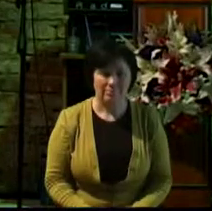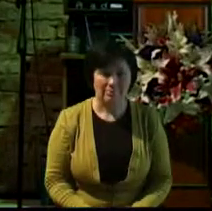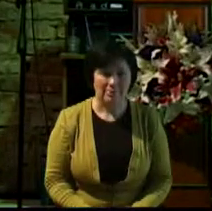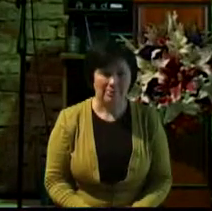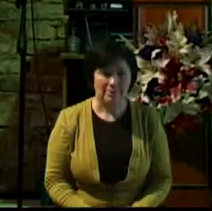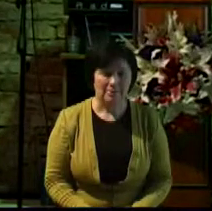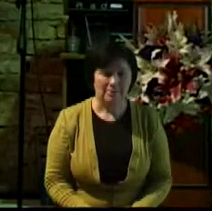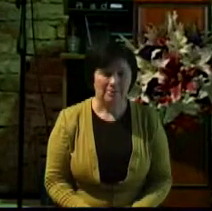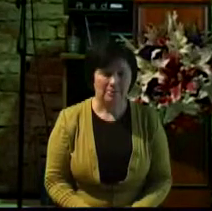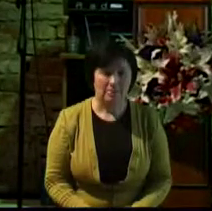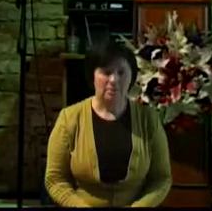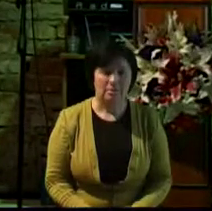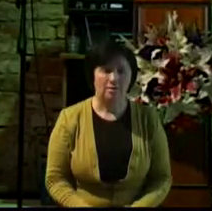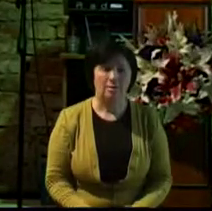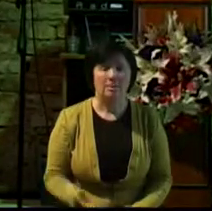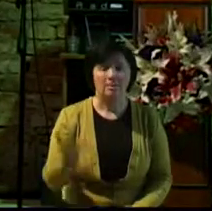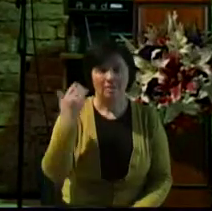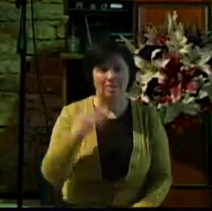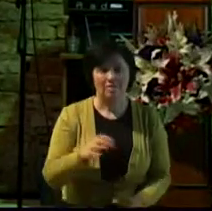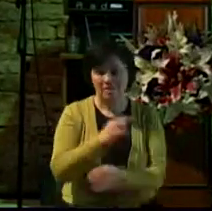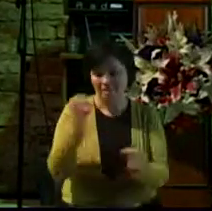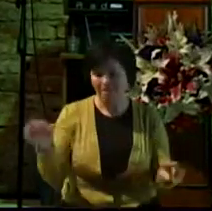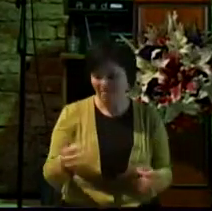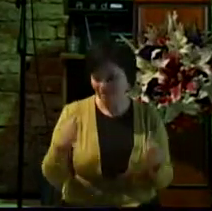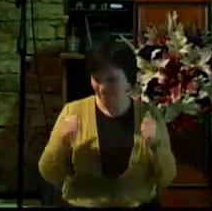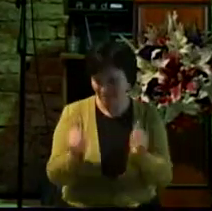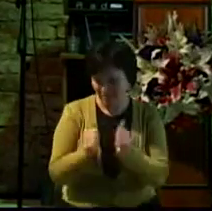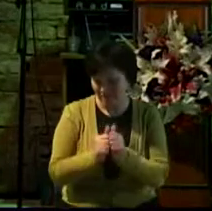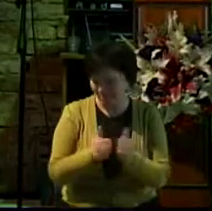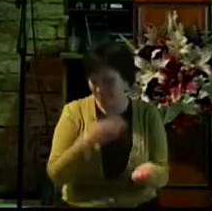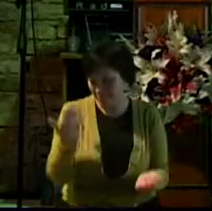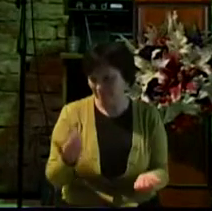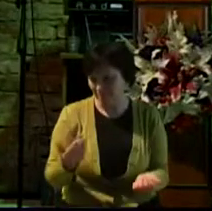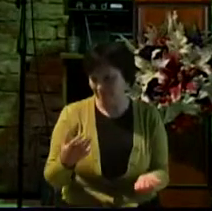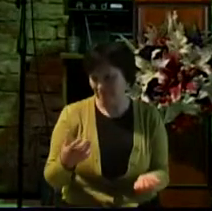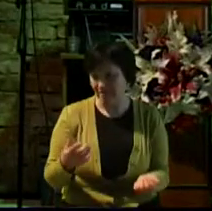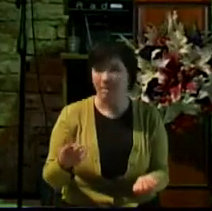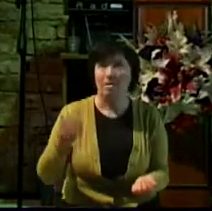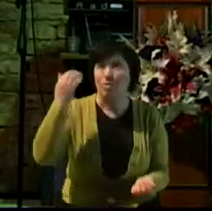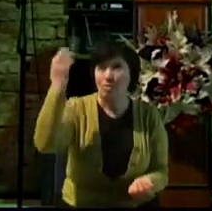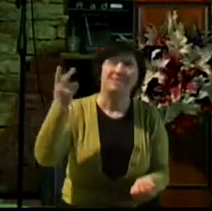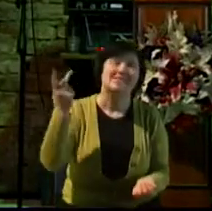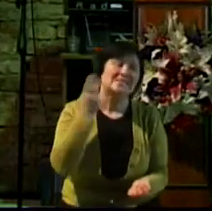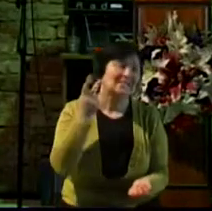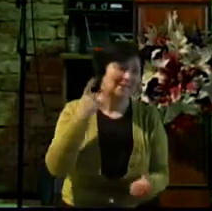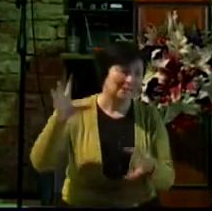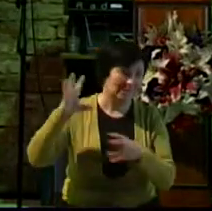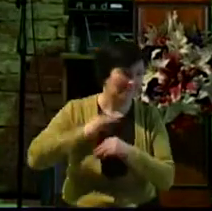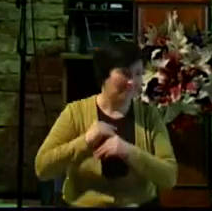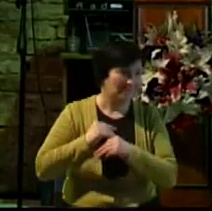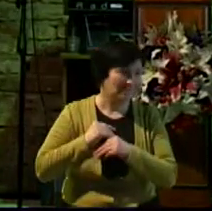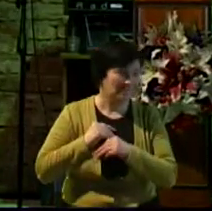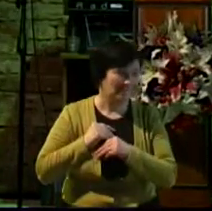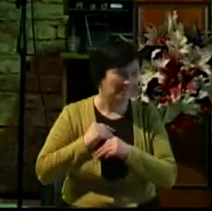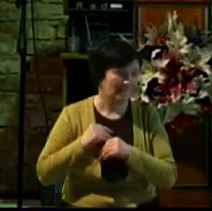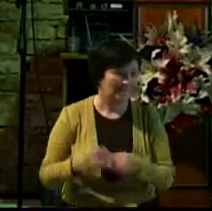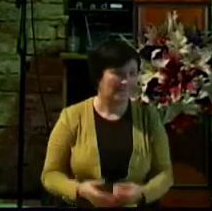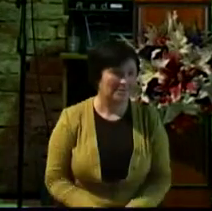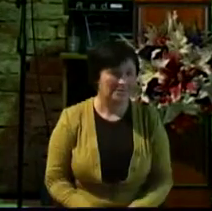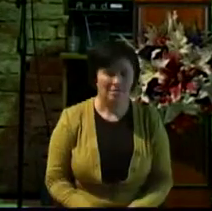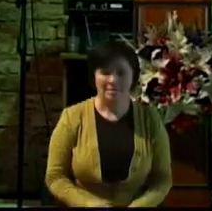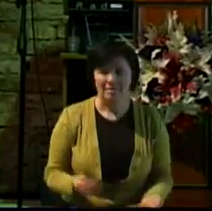мои молитвы. Никто там, в вечности, когда люди будут видеть по-другому, думать по-другому,